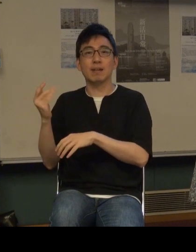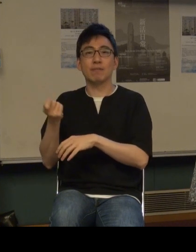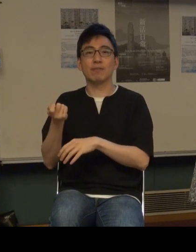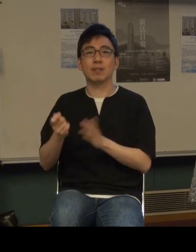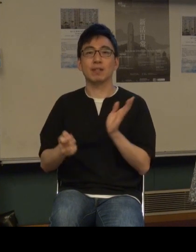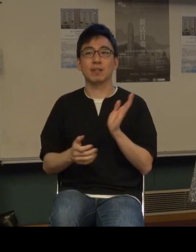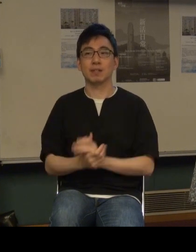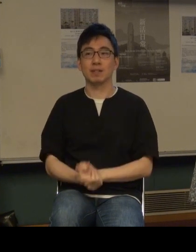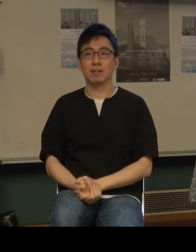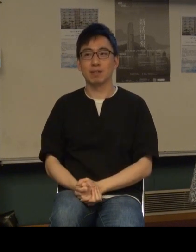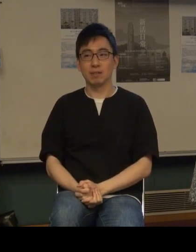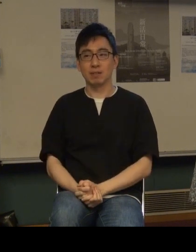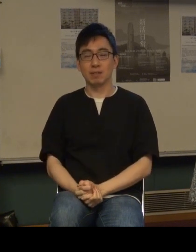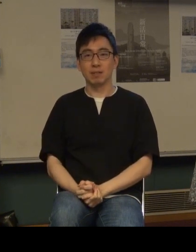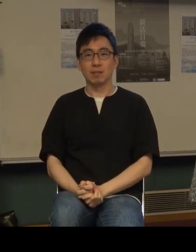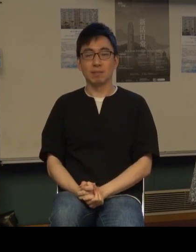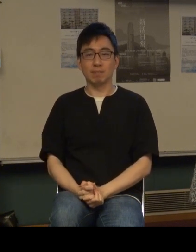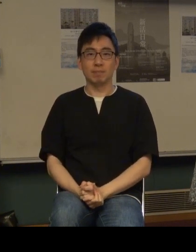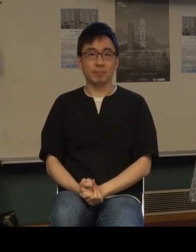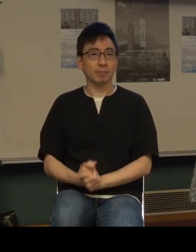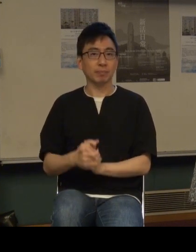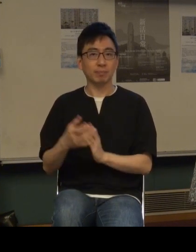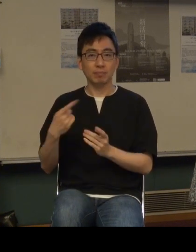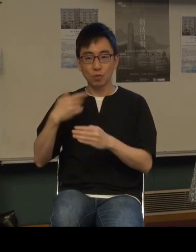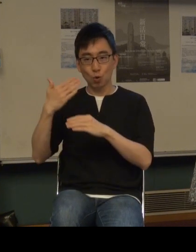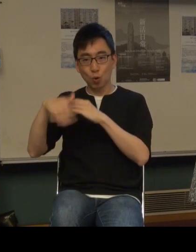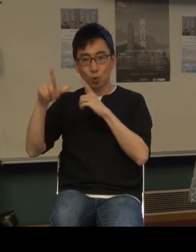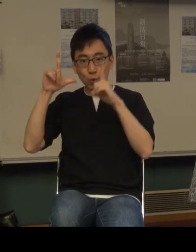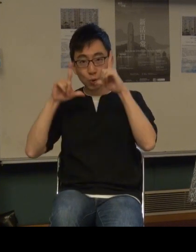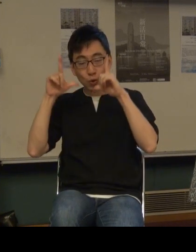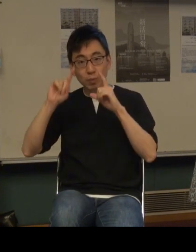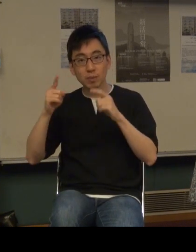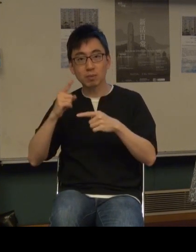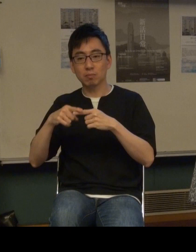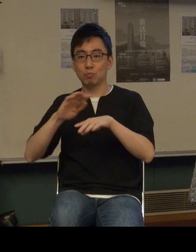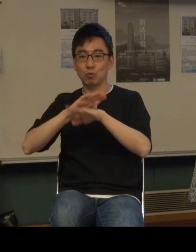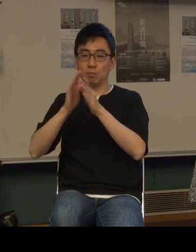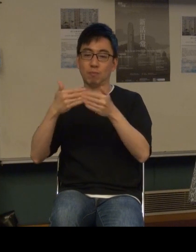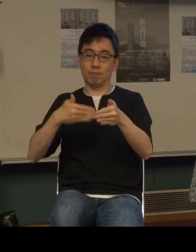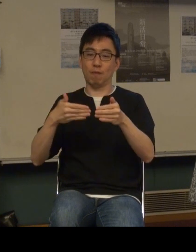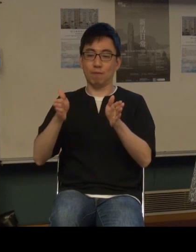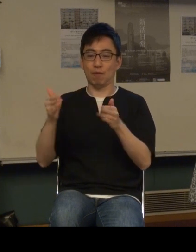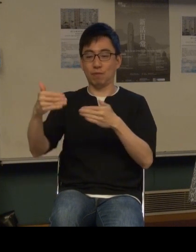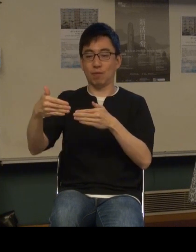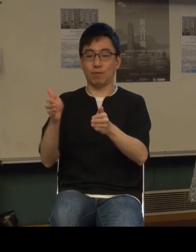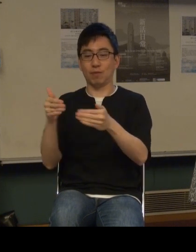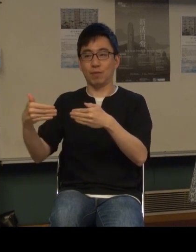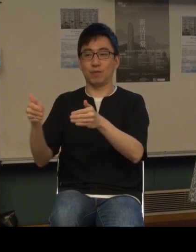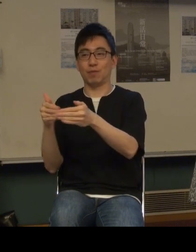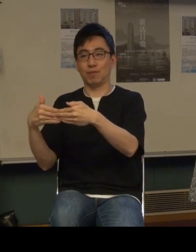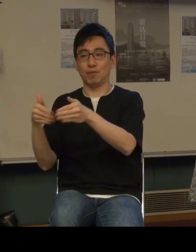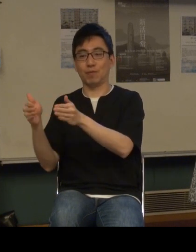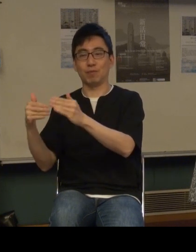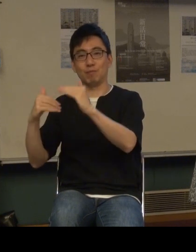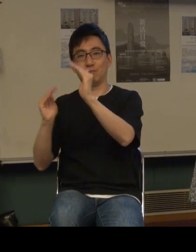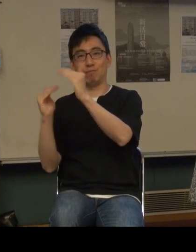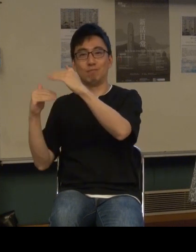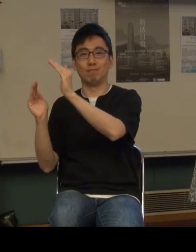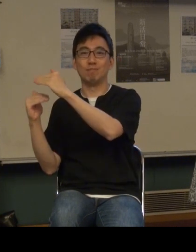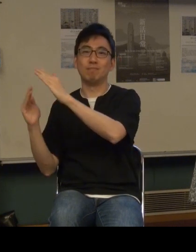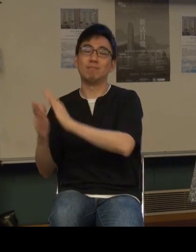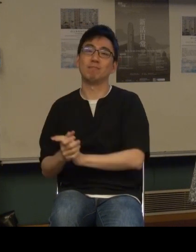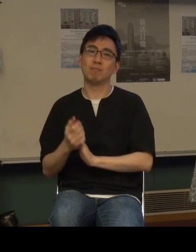就變成咗炮台山循道衞理中學。個外形你都會見到係好多方立方好多方形嘅體量啦，然